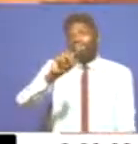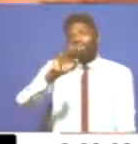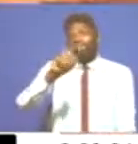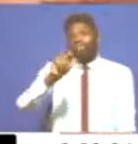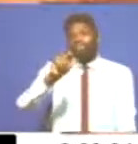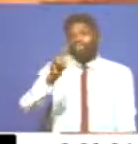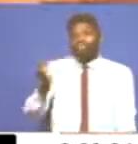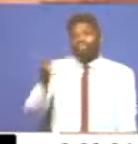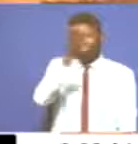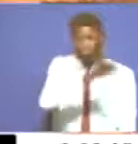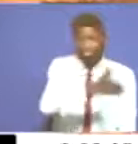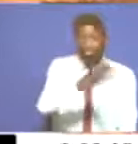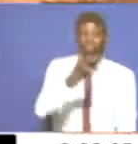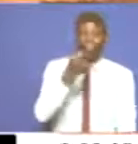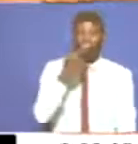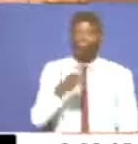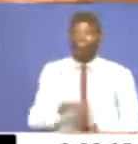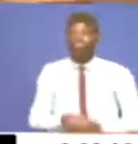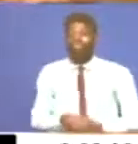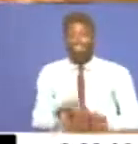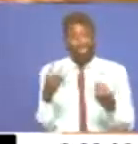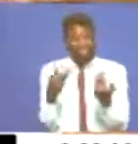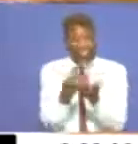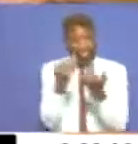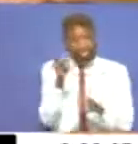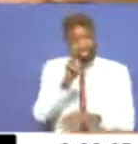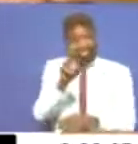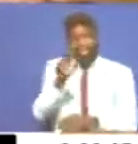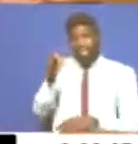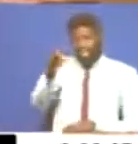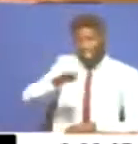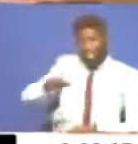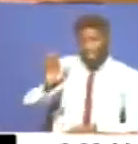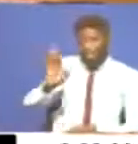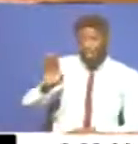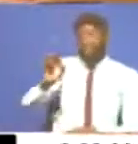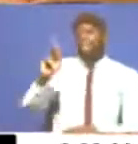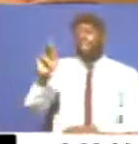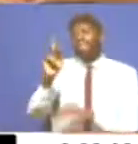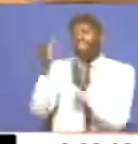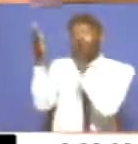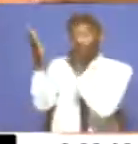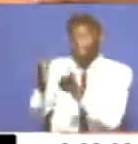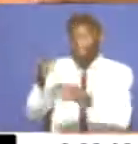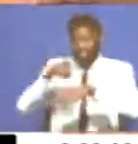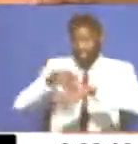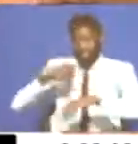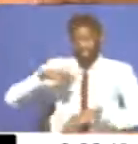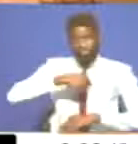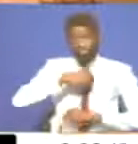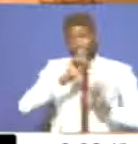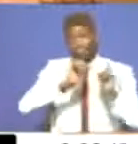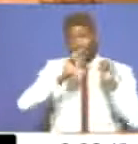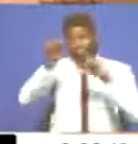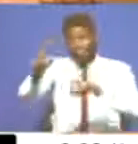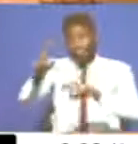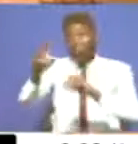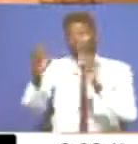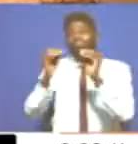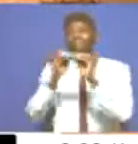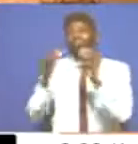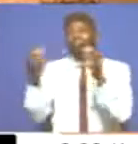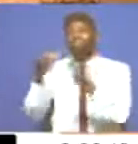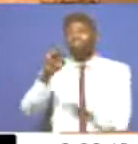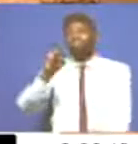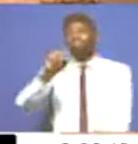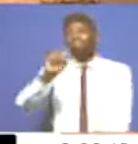Wapokot. Ile nyasi tunatumia ni ile kwa upande wa Kerio Fale huko. Hatukienda huko tunaenda kupatana na Marakwet,